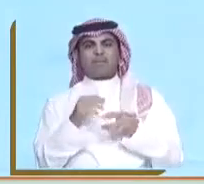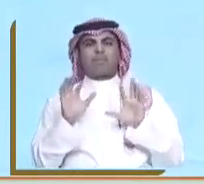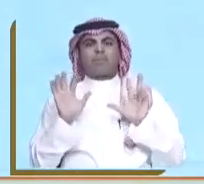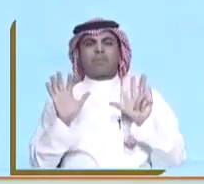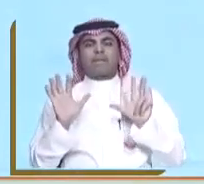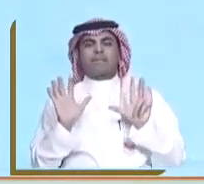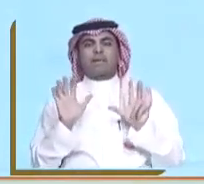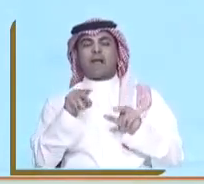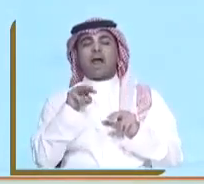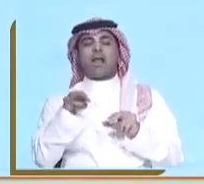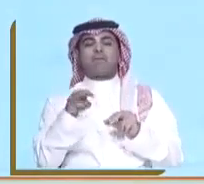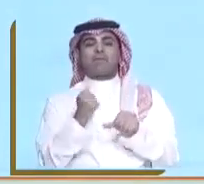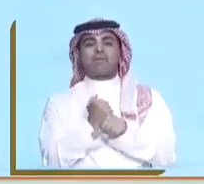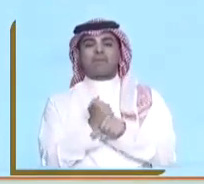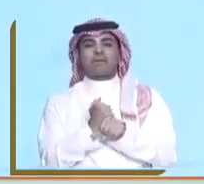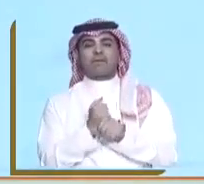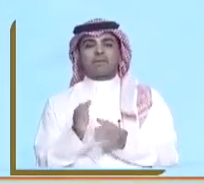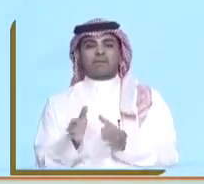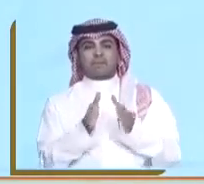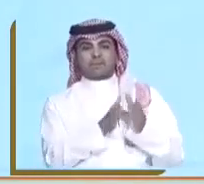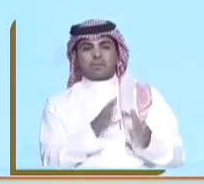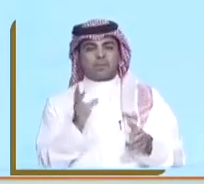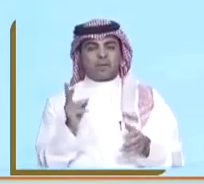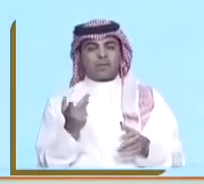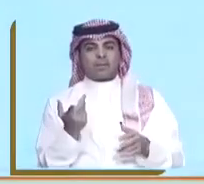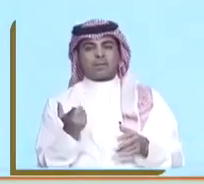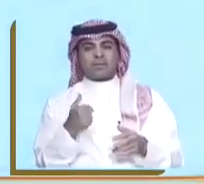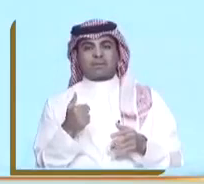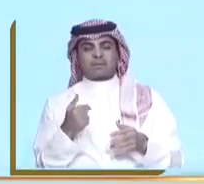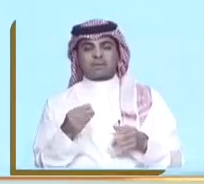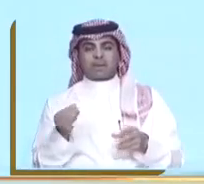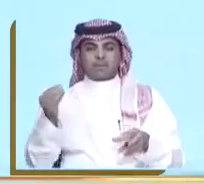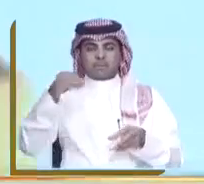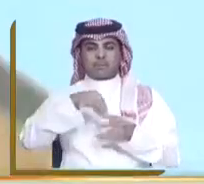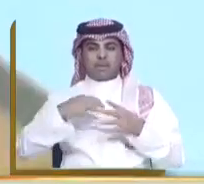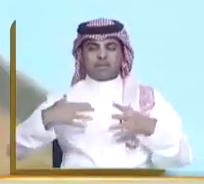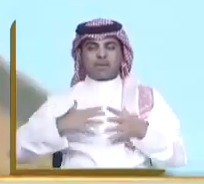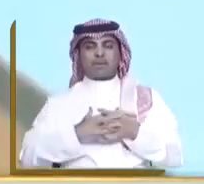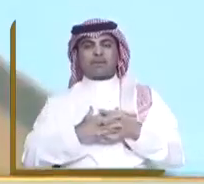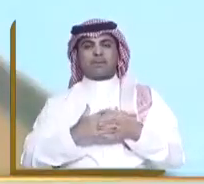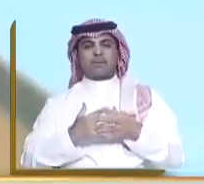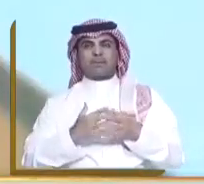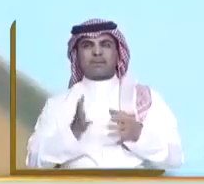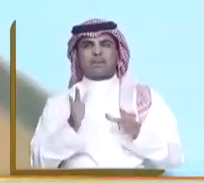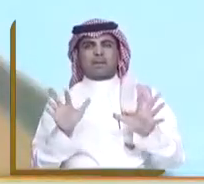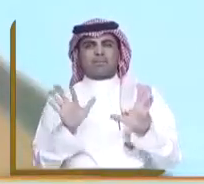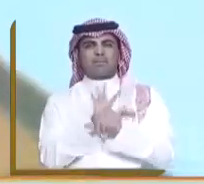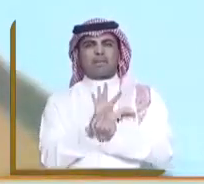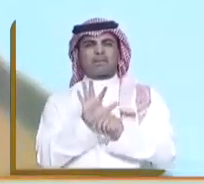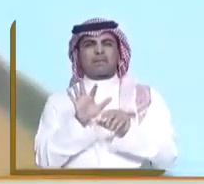18000 وظيفه بشكل مباشر وكذلك المساهمه في الناتج المحلي بمقدار يتجاوز 15